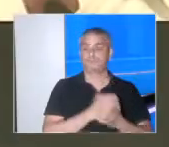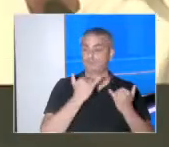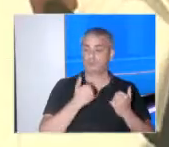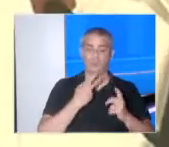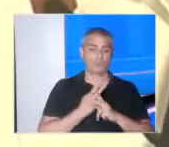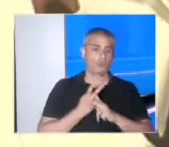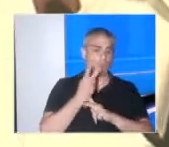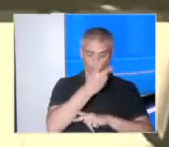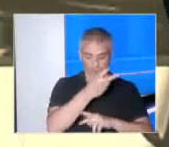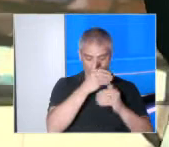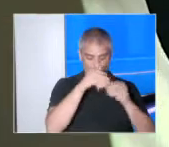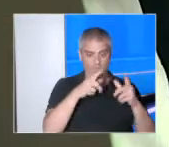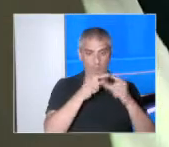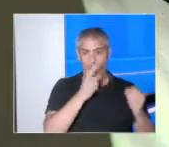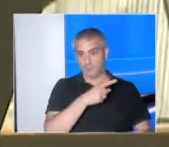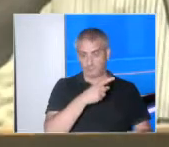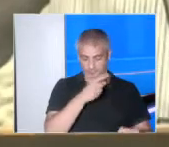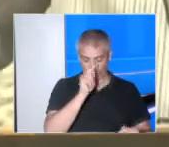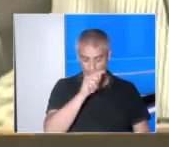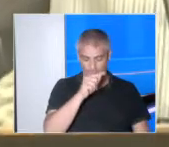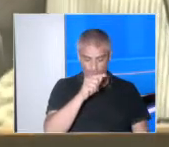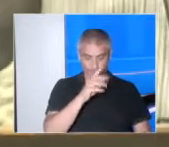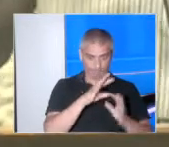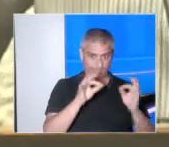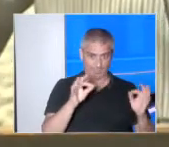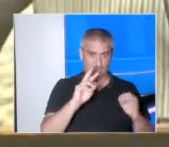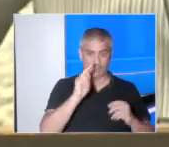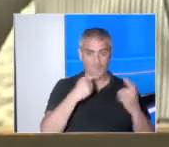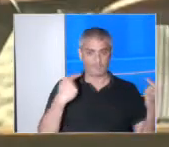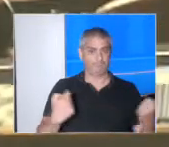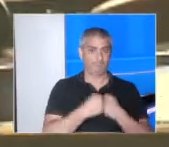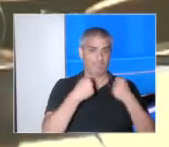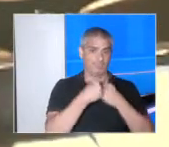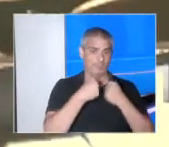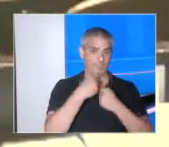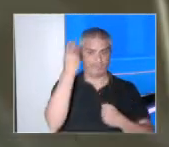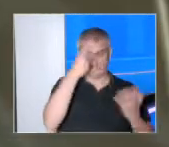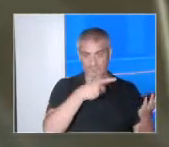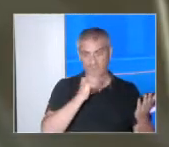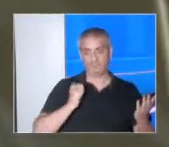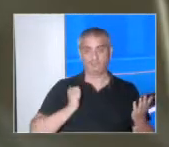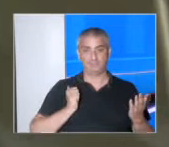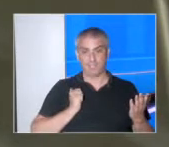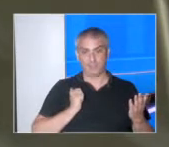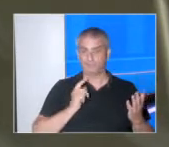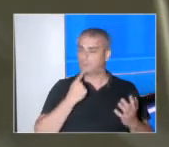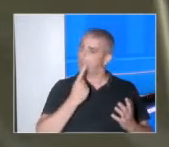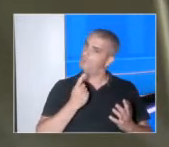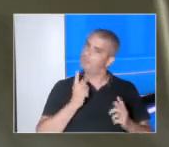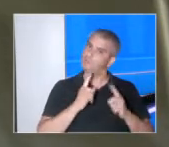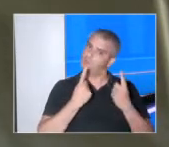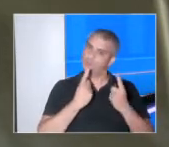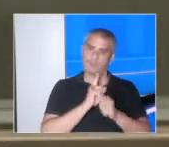אנחנו קופצים לגבול עזה, שם מתחילים שוב האימותים בין הפלסטין לבין כוחות צהל. צריך לומר,